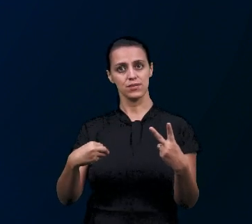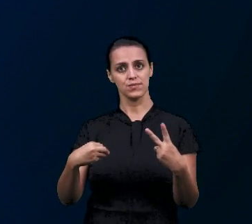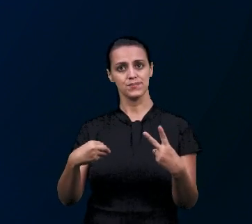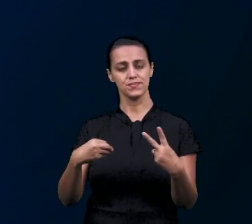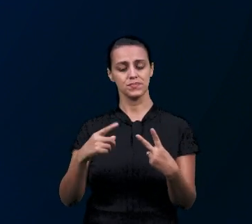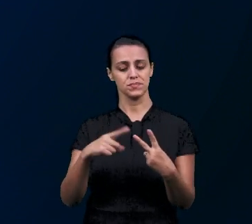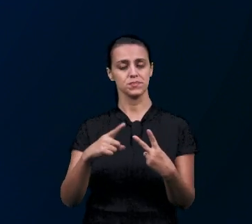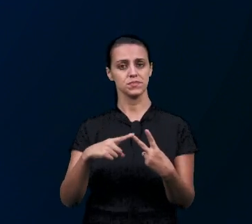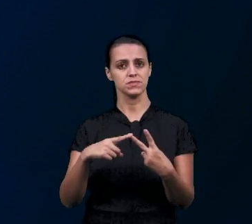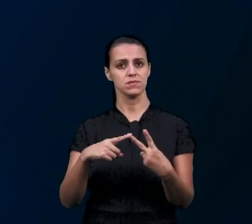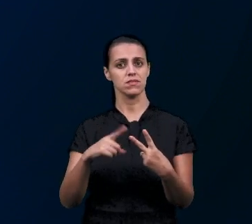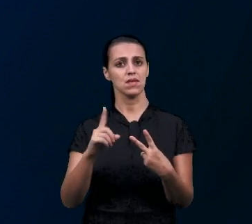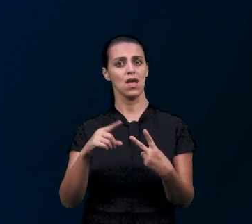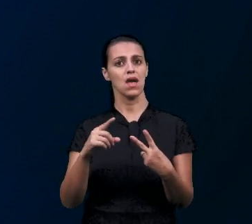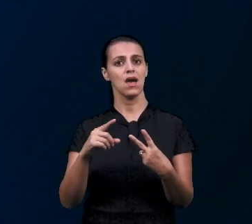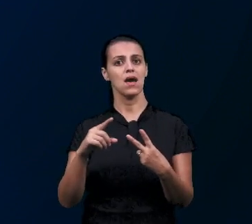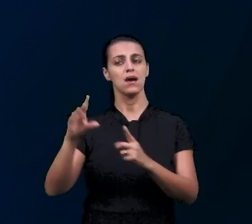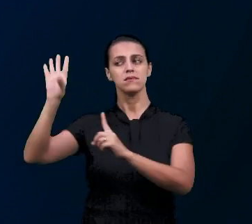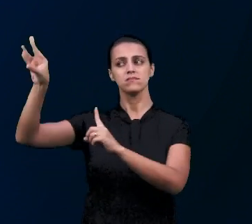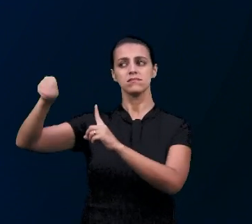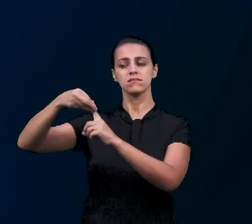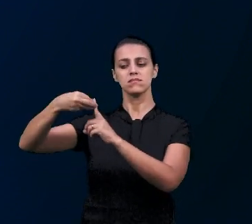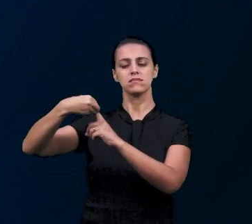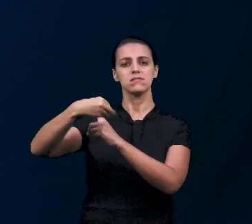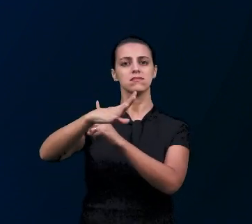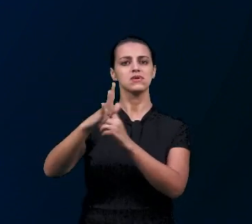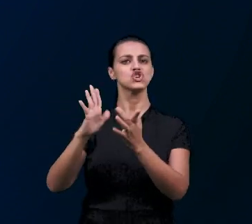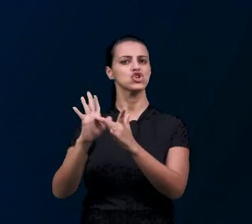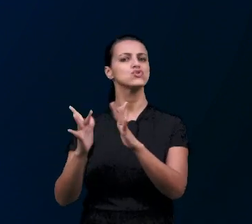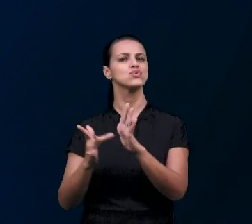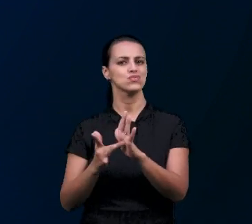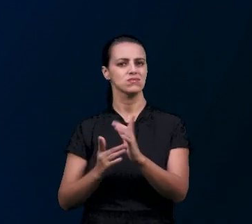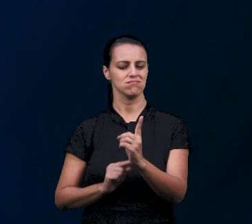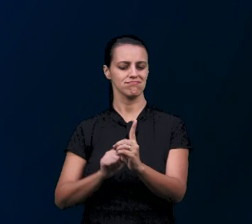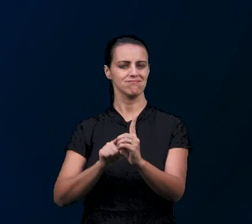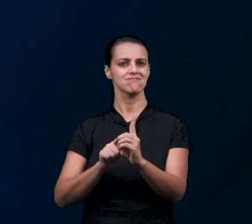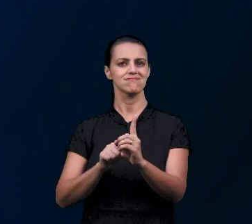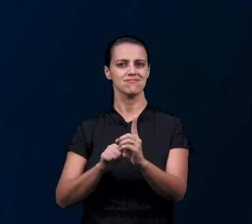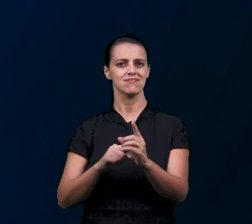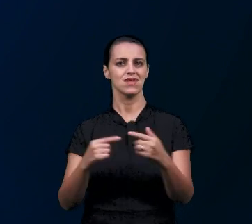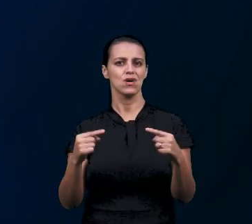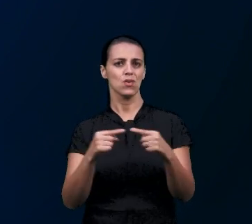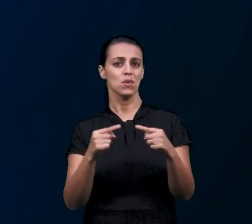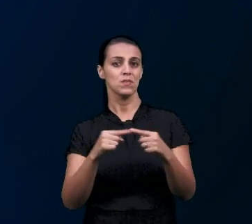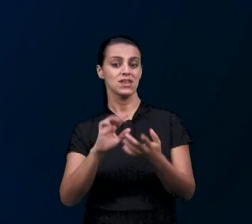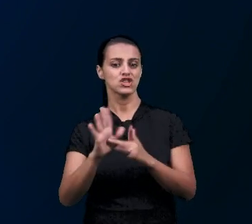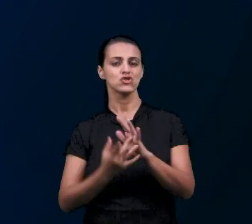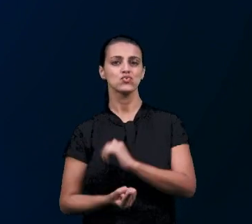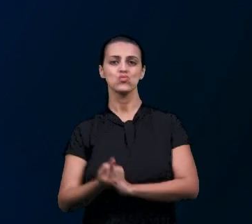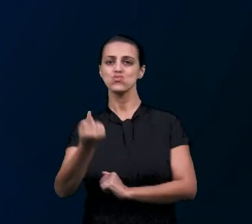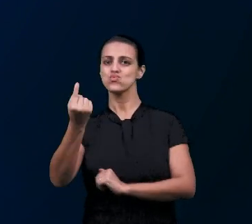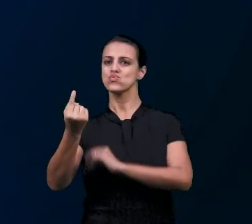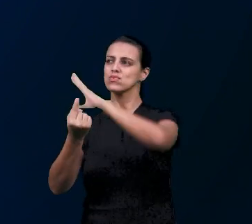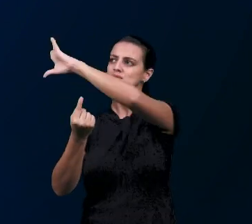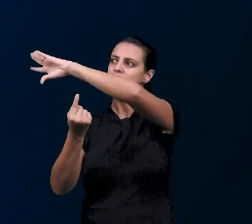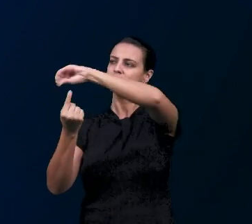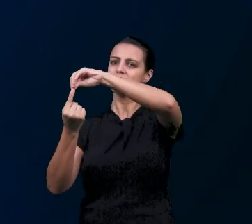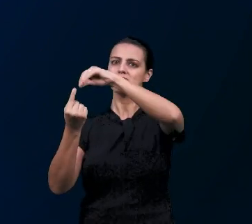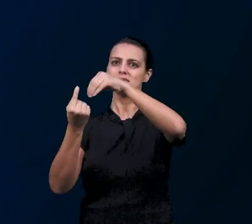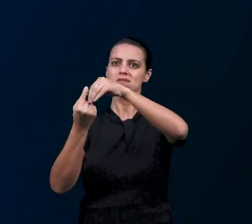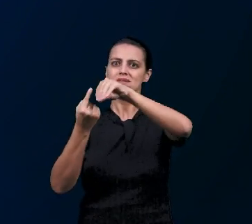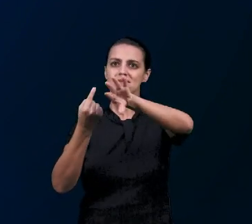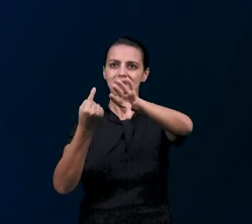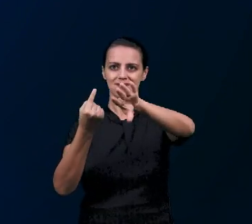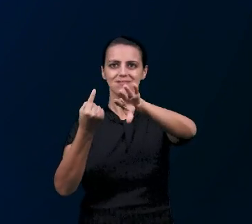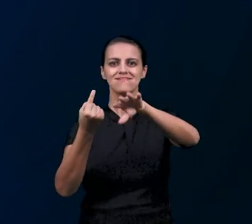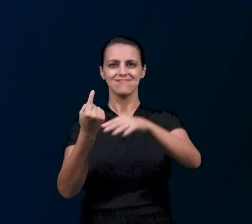est lié au médiateur. Le Fils Jésus, c'est le médiateur. C'est lié à la thèse de l'auteur. Jésus, le seul médiateur